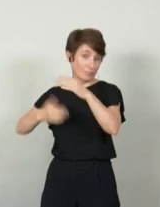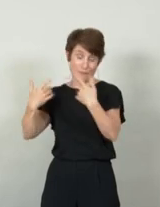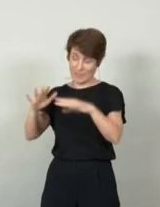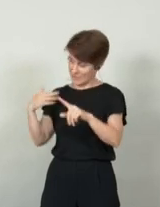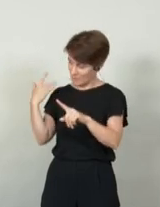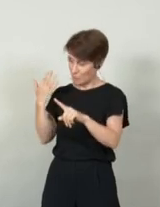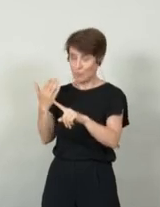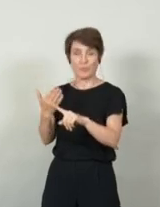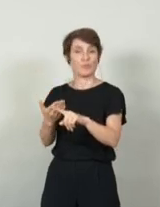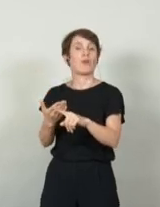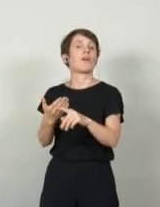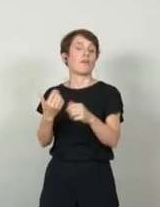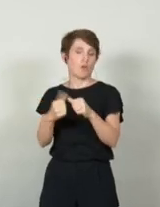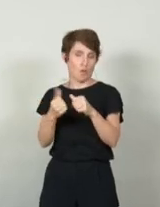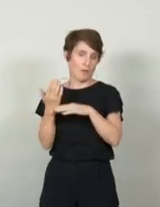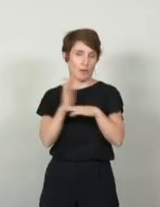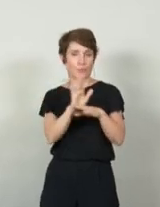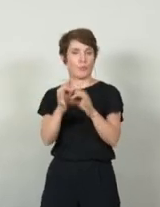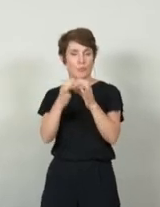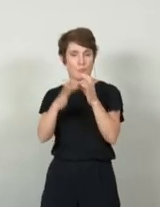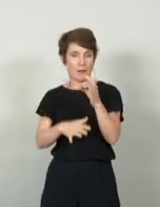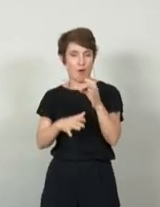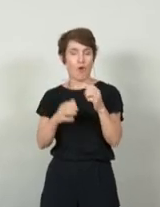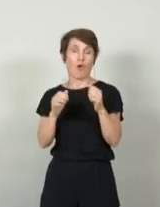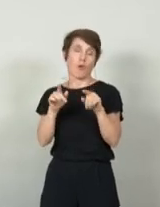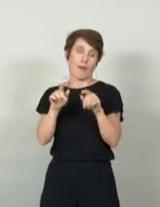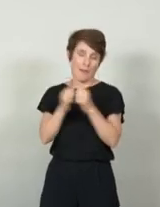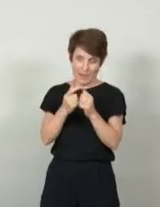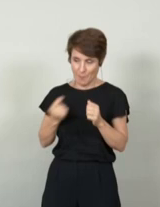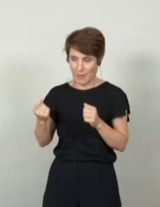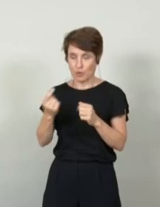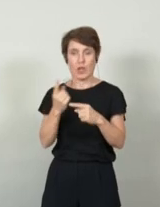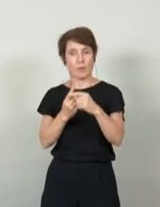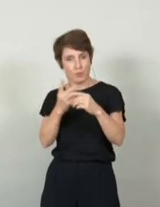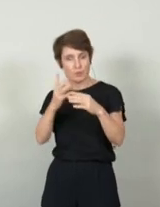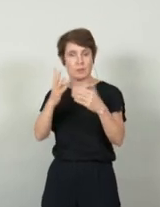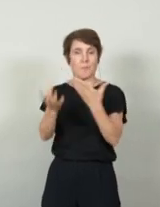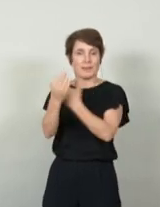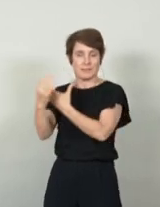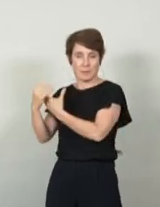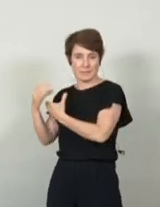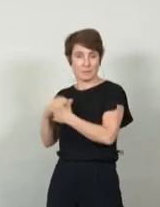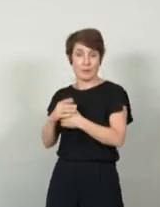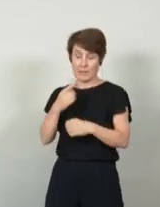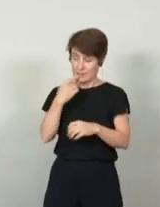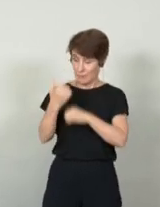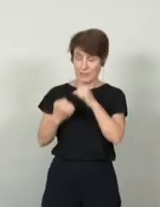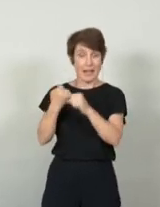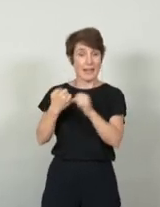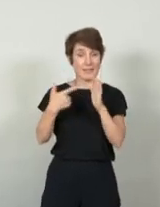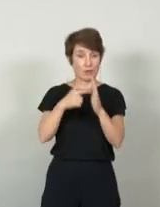partenariale et participative ce que finalement tout au long de l'année 2022 a été